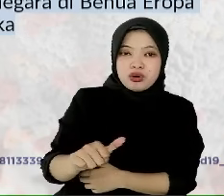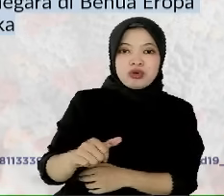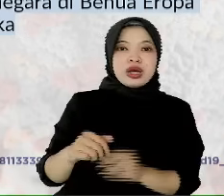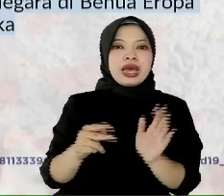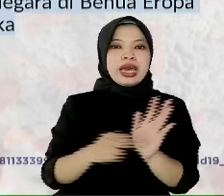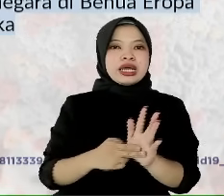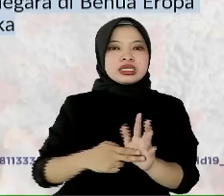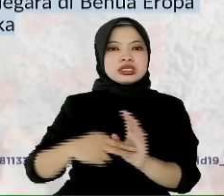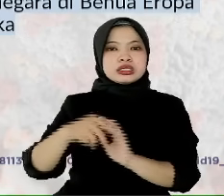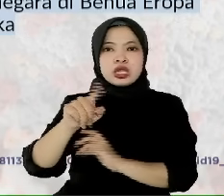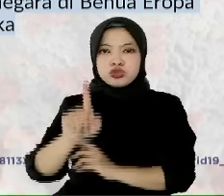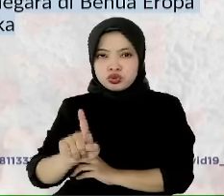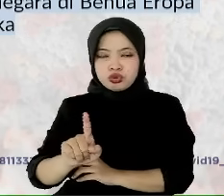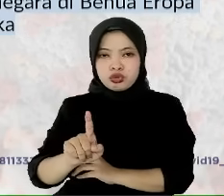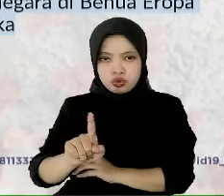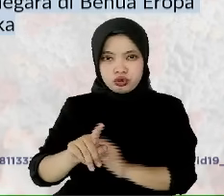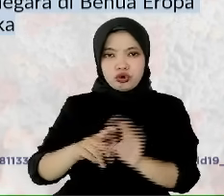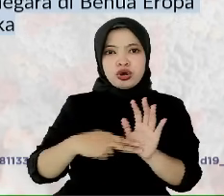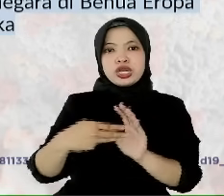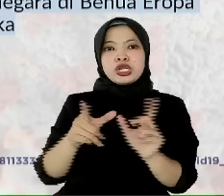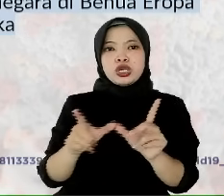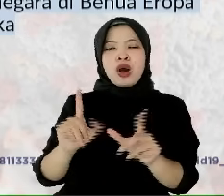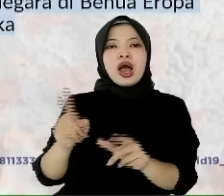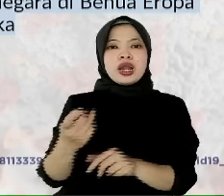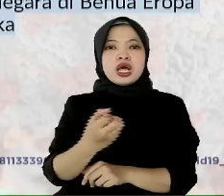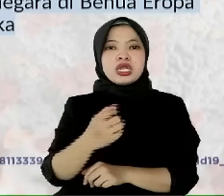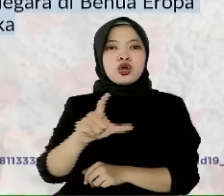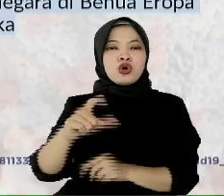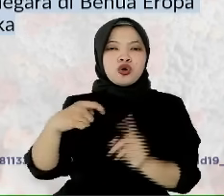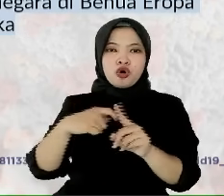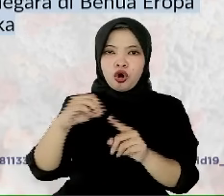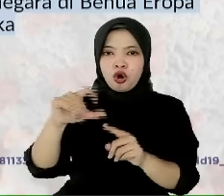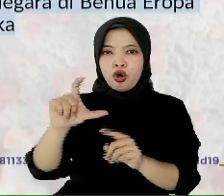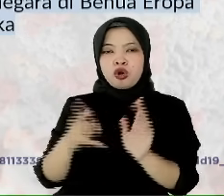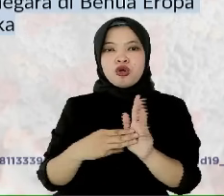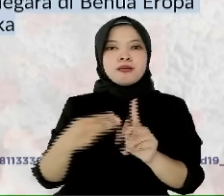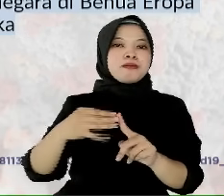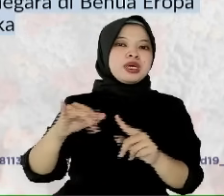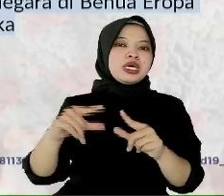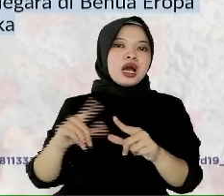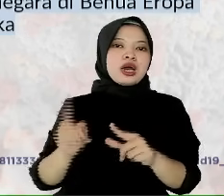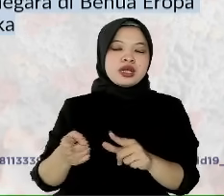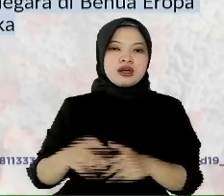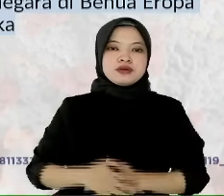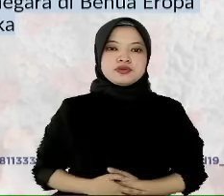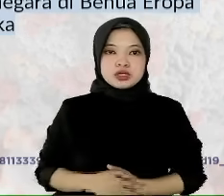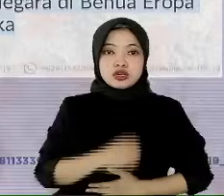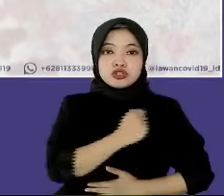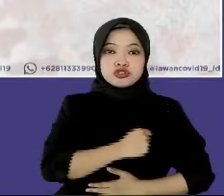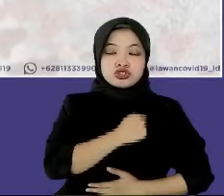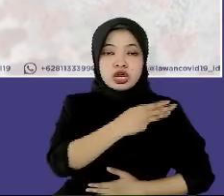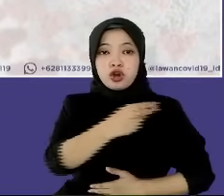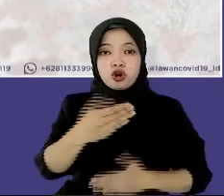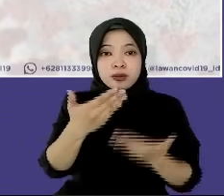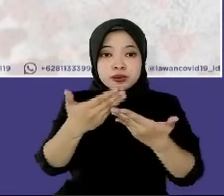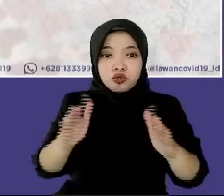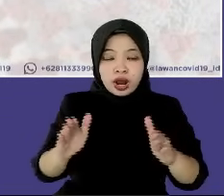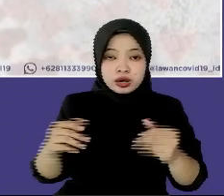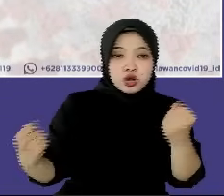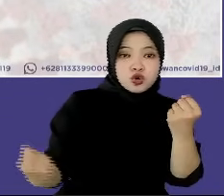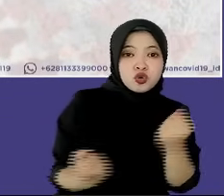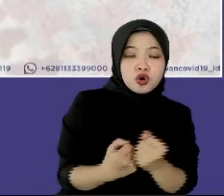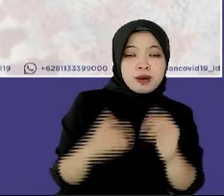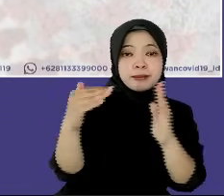R1 dan varian Mu di Kolombia. Selain itu, pembukaan sektor sosial ekonomi yang tidak